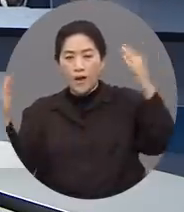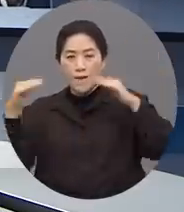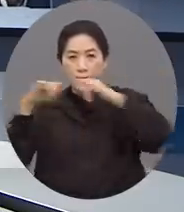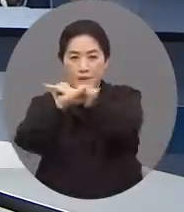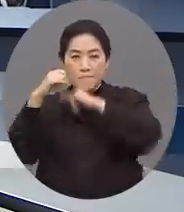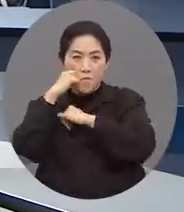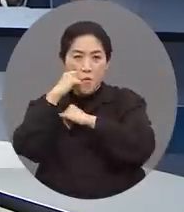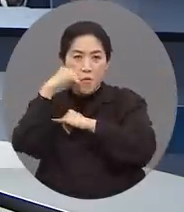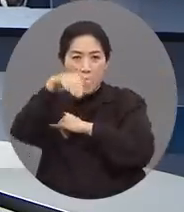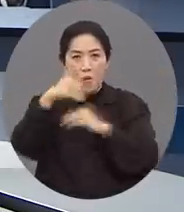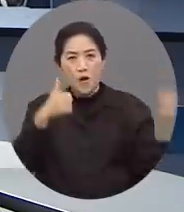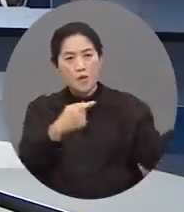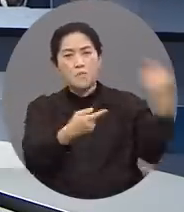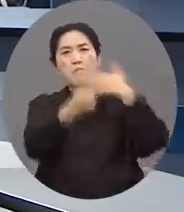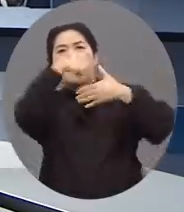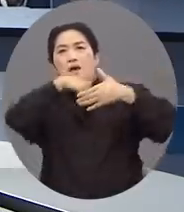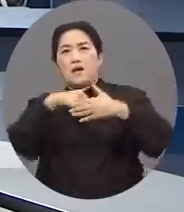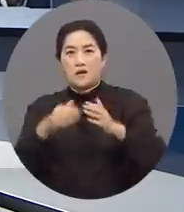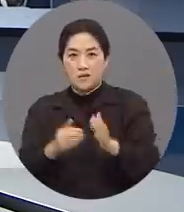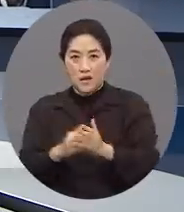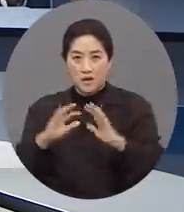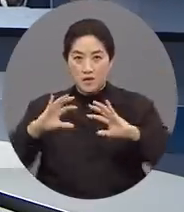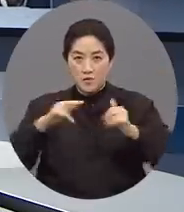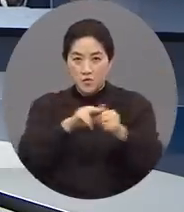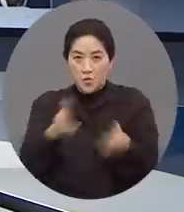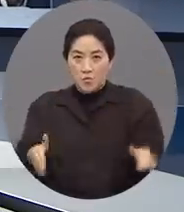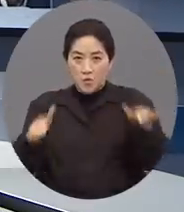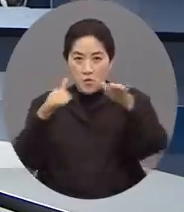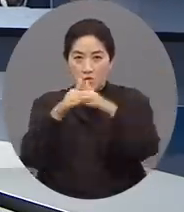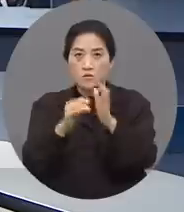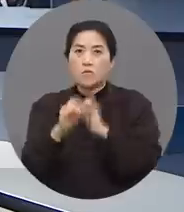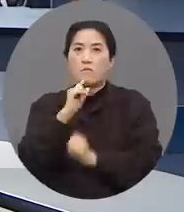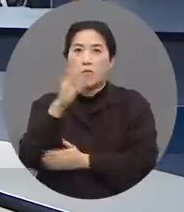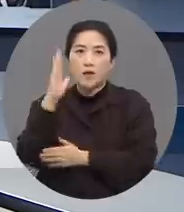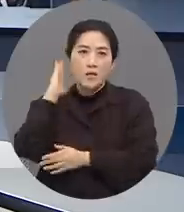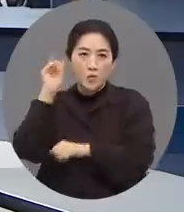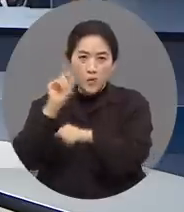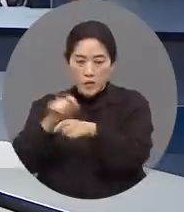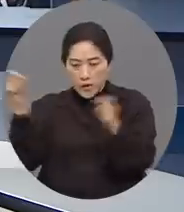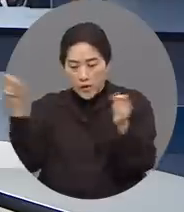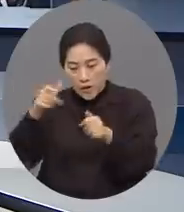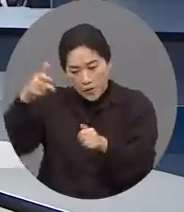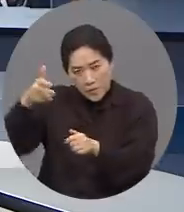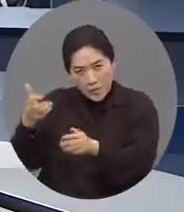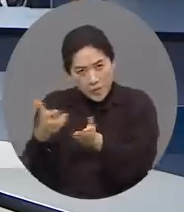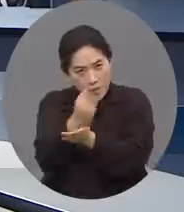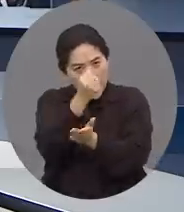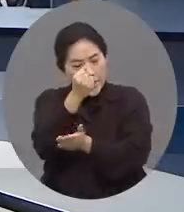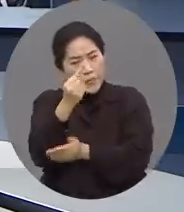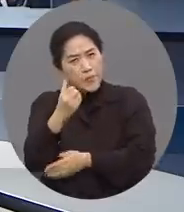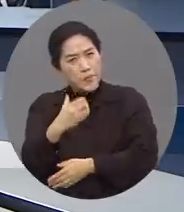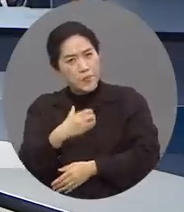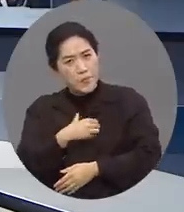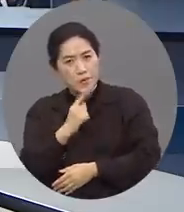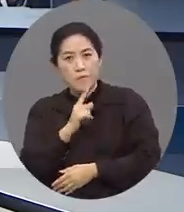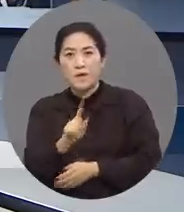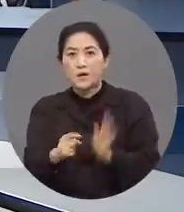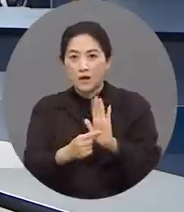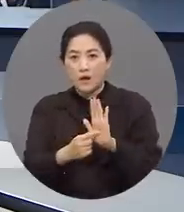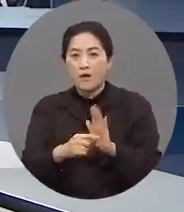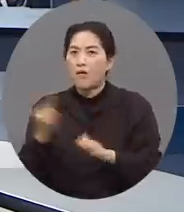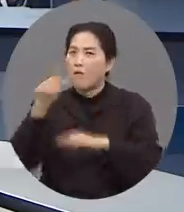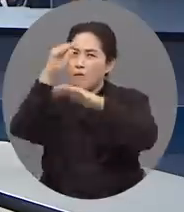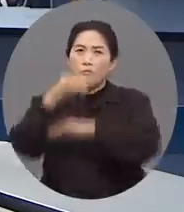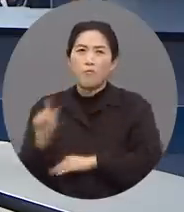바꿨고 국가정보원은 나아가 대통령실 인근을 찍었을 가능성도 배제할 수 없다고 밝혔습니다. 어떻게 된 걸까요?